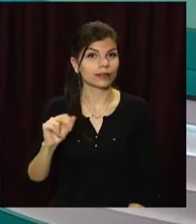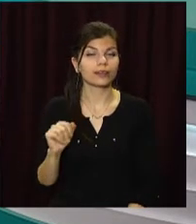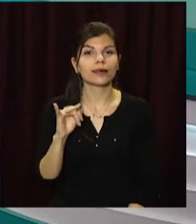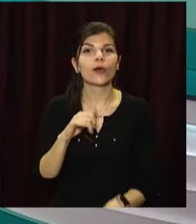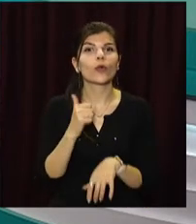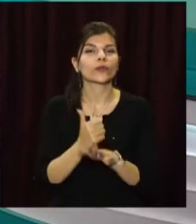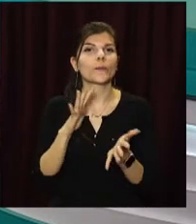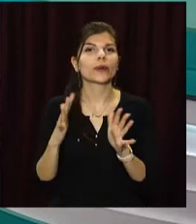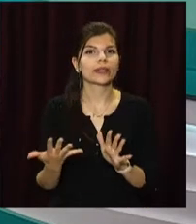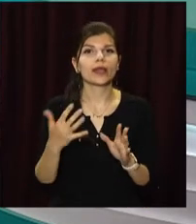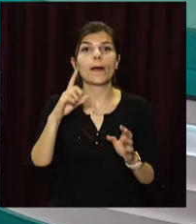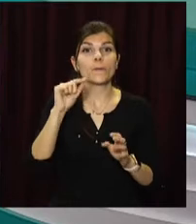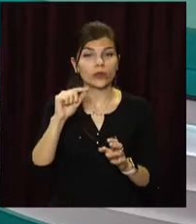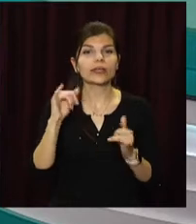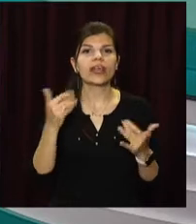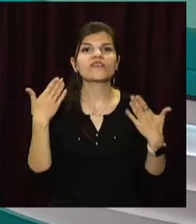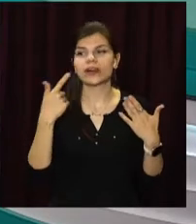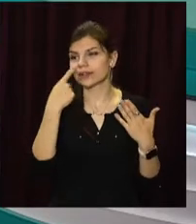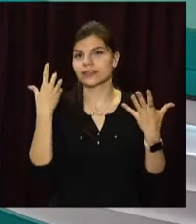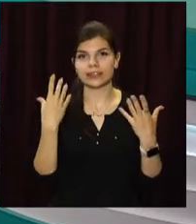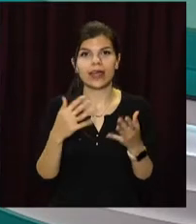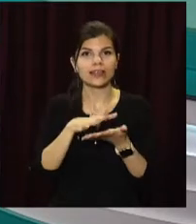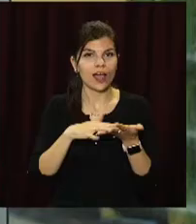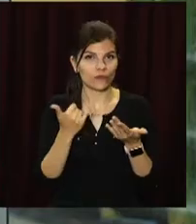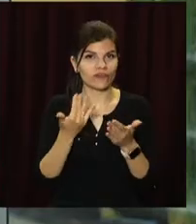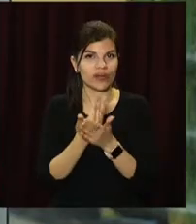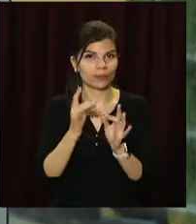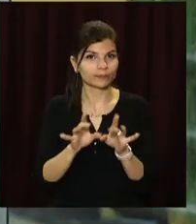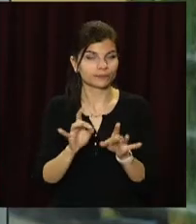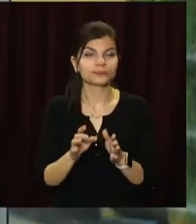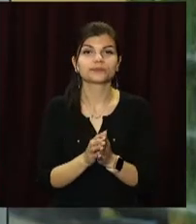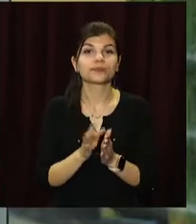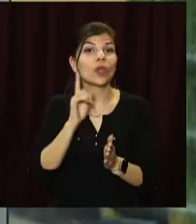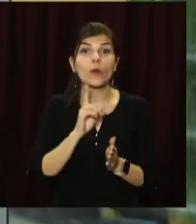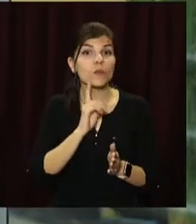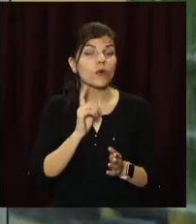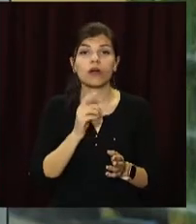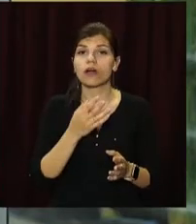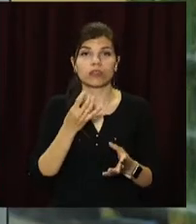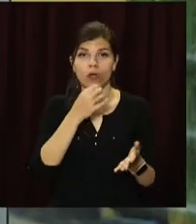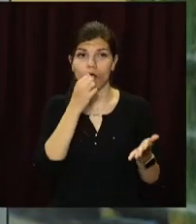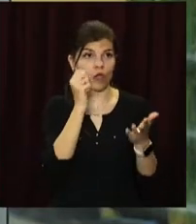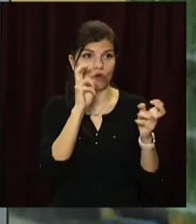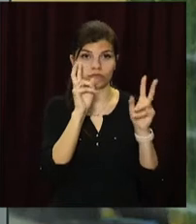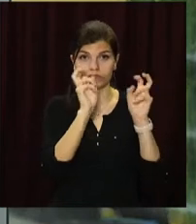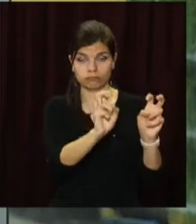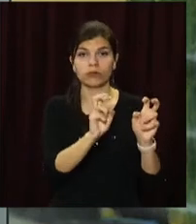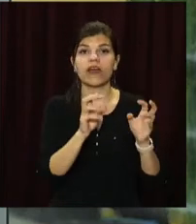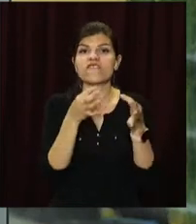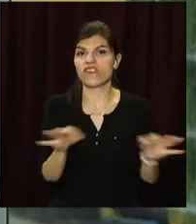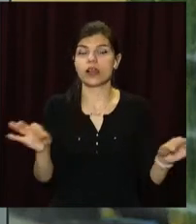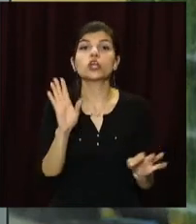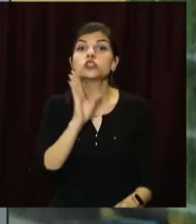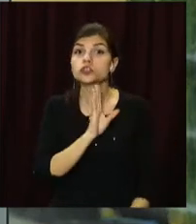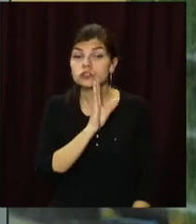Пуговкіна. І про головні події понеділка та вихідних далі у випуску. Поки не винесуть вирок, вільна. У Дніпрі жінці, яка